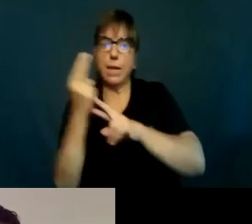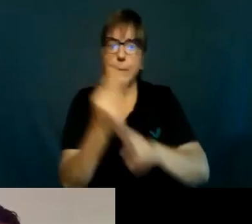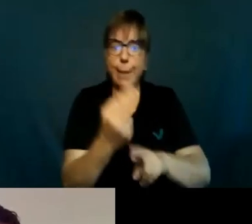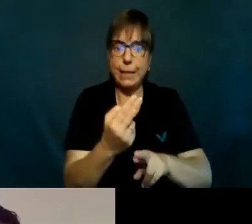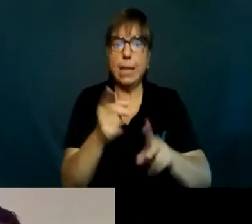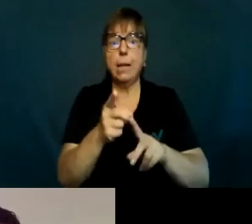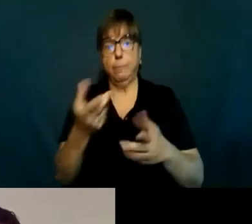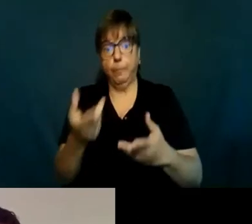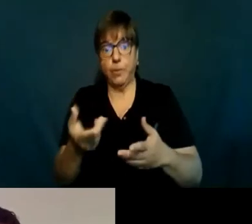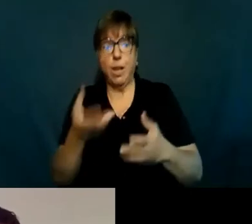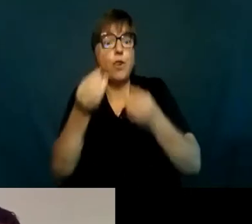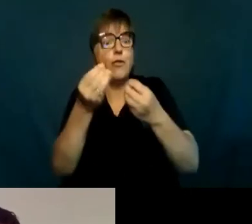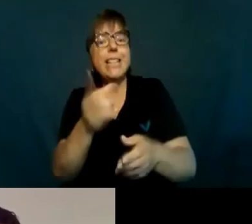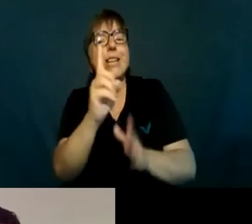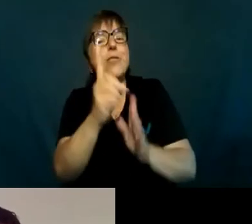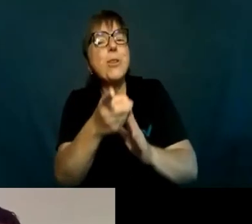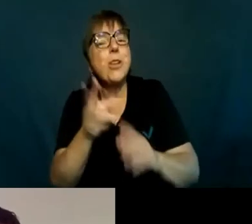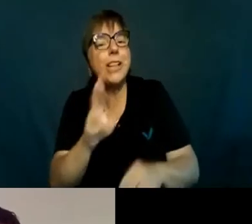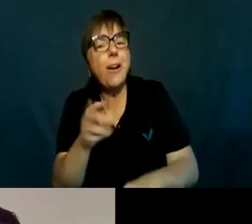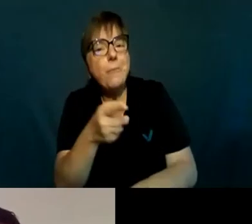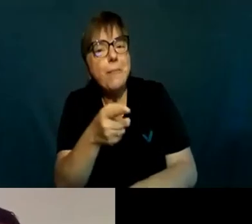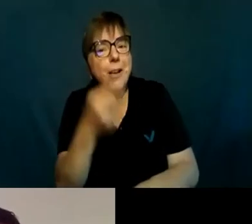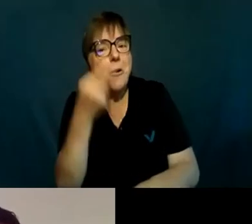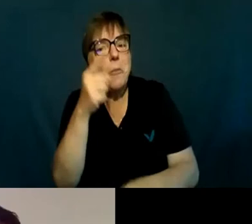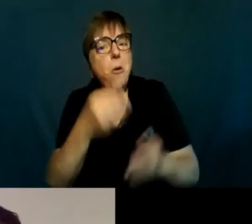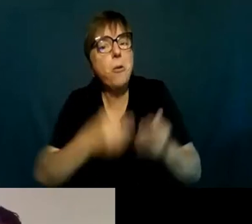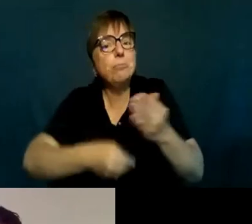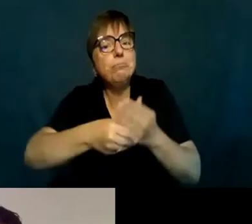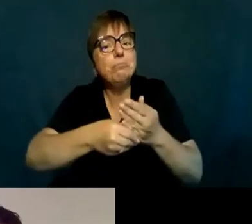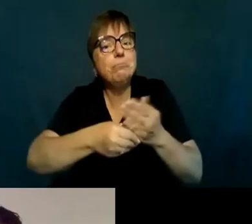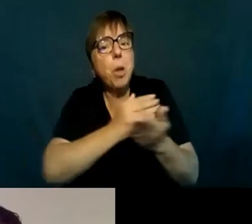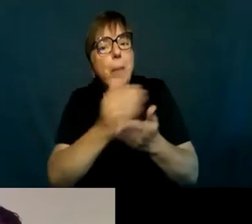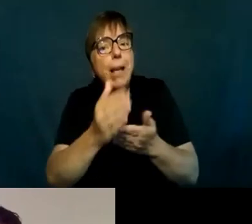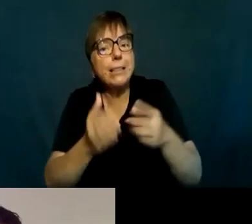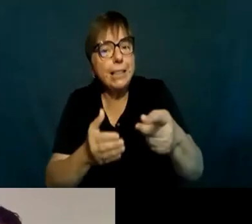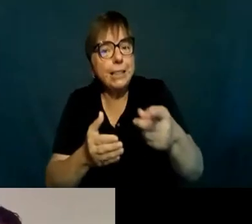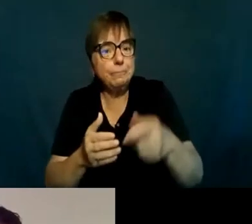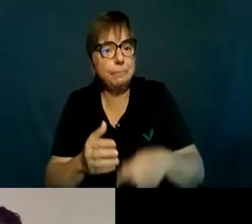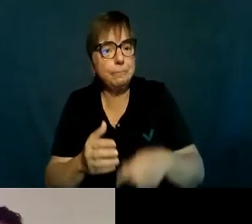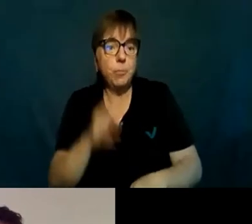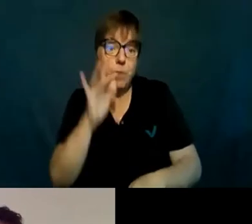laisser une minute à Roméo pour commenter parce que c'est quand même son.